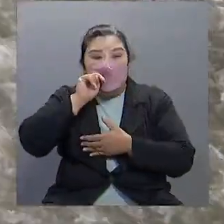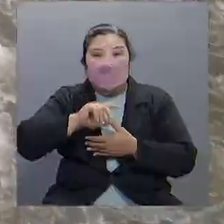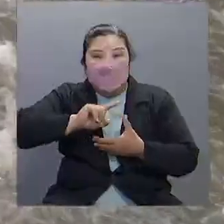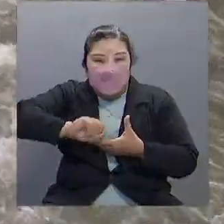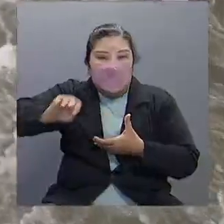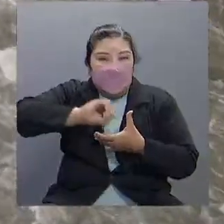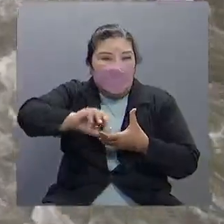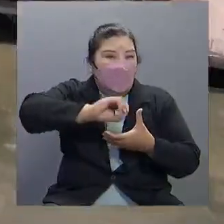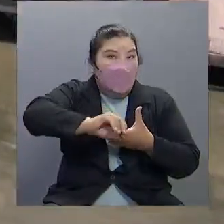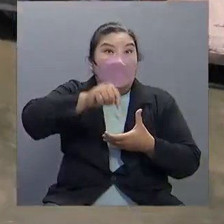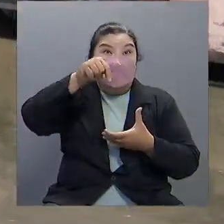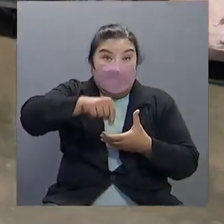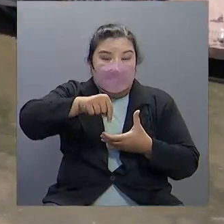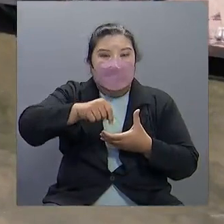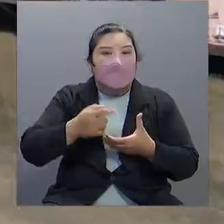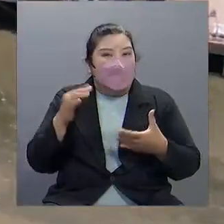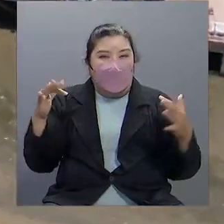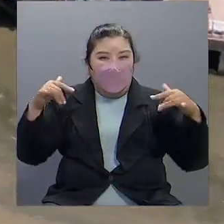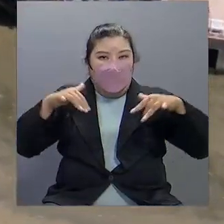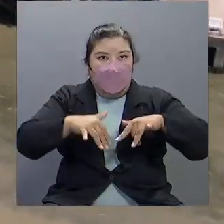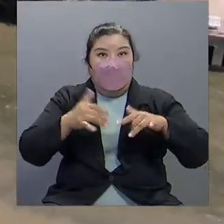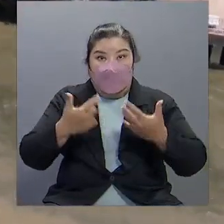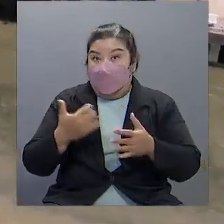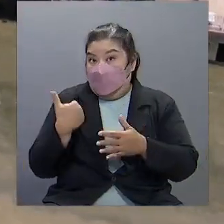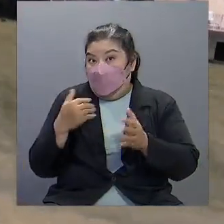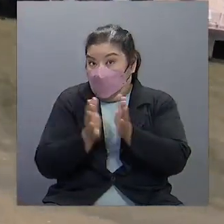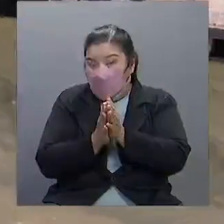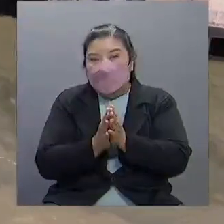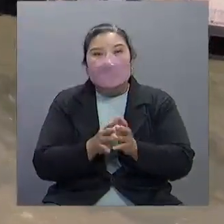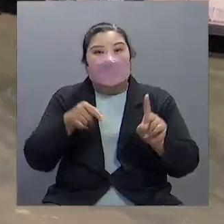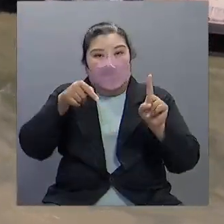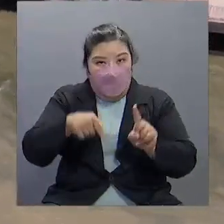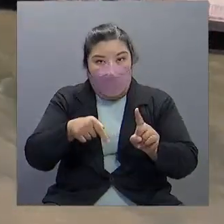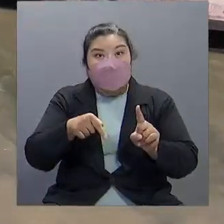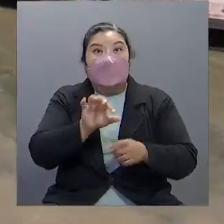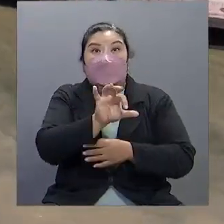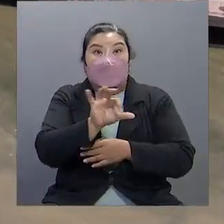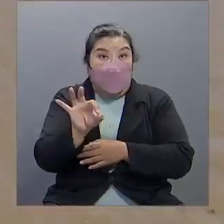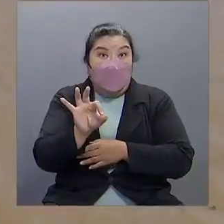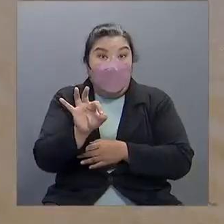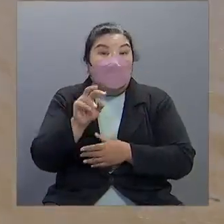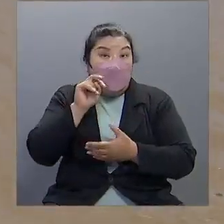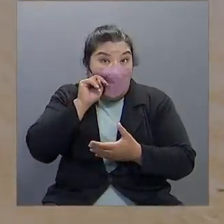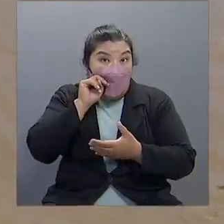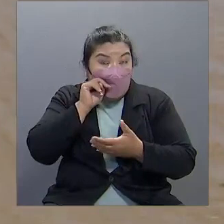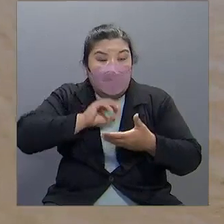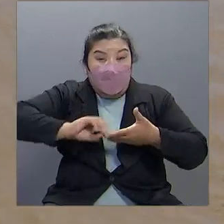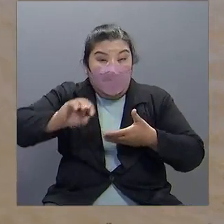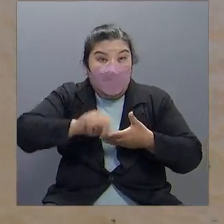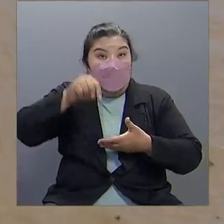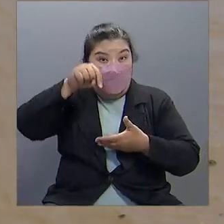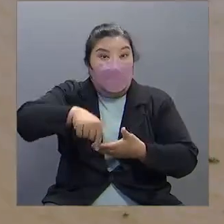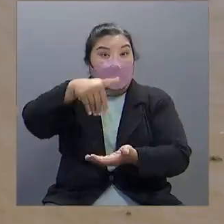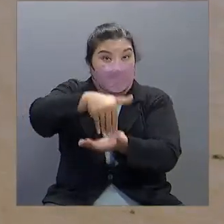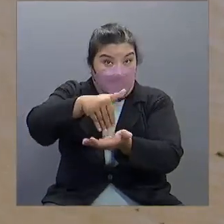หานครนะคะที่ตอนนี้มีกว่า 1,900 คลองค่ะเพื่อผ่านการระบายมายังที่สถานีสูบน้ำนะคะและระบ